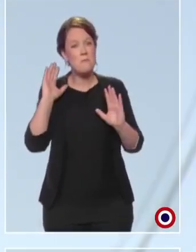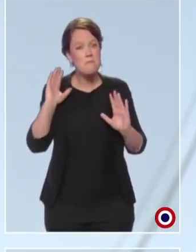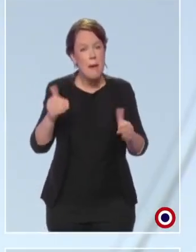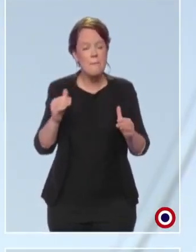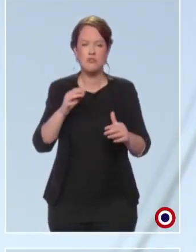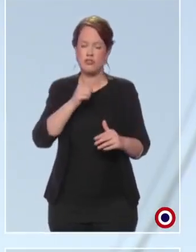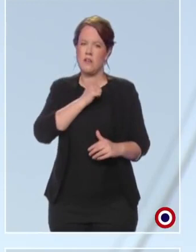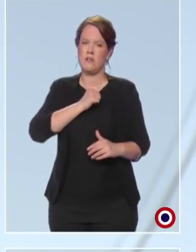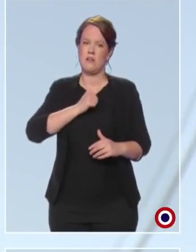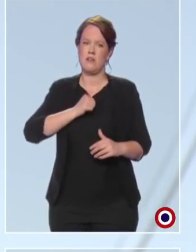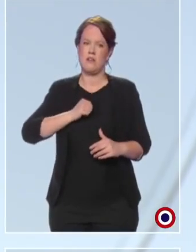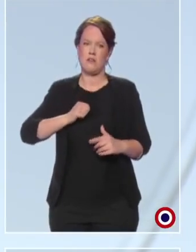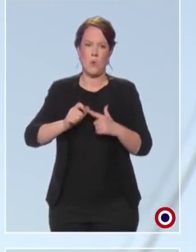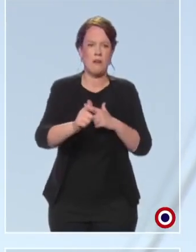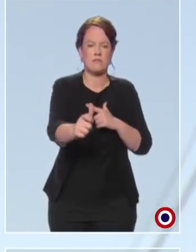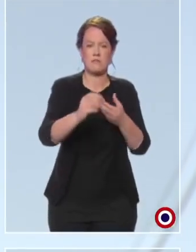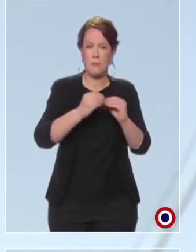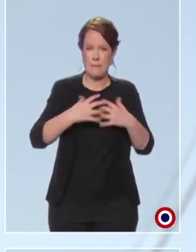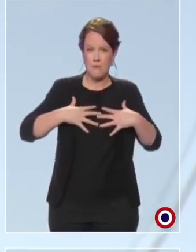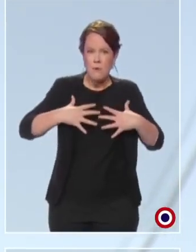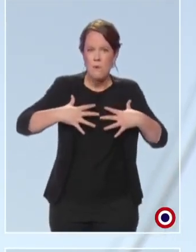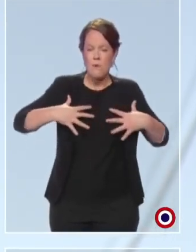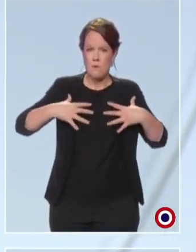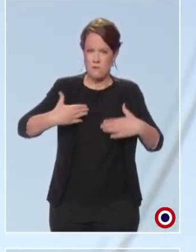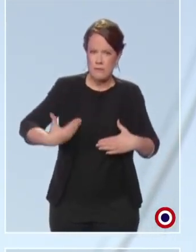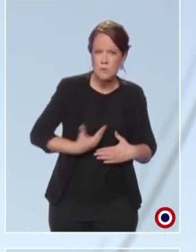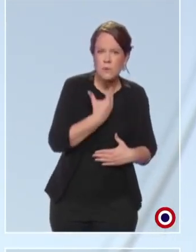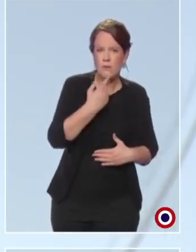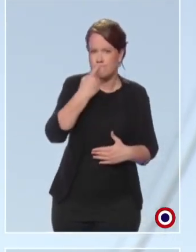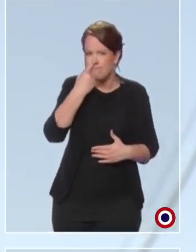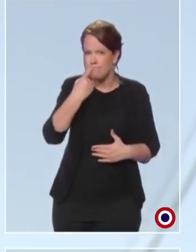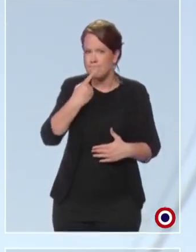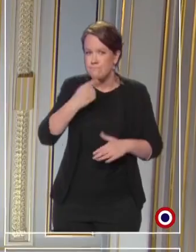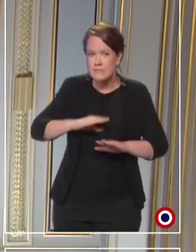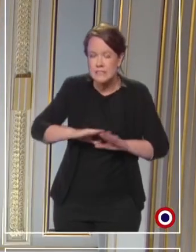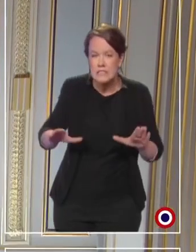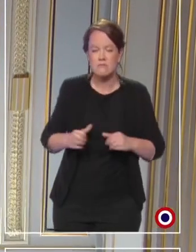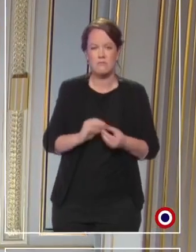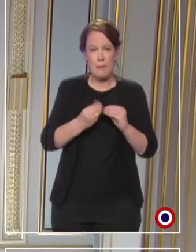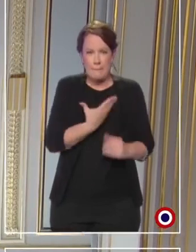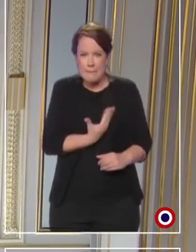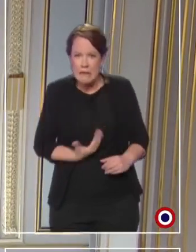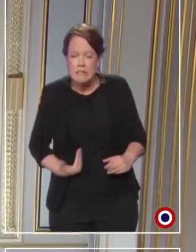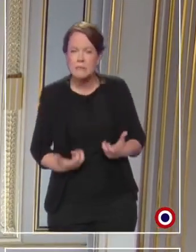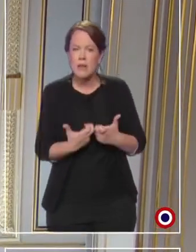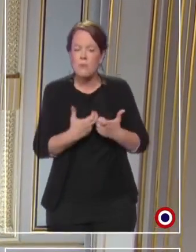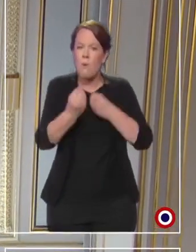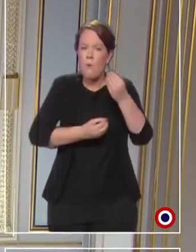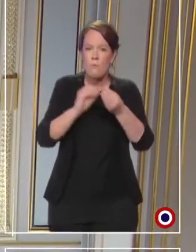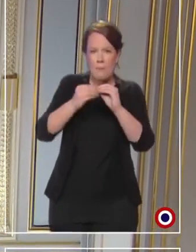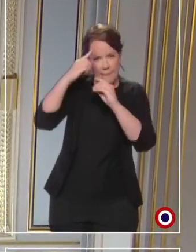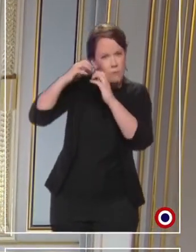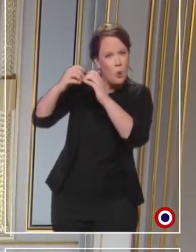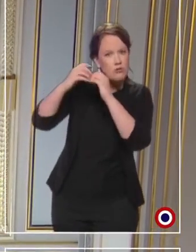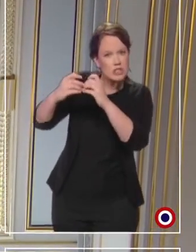des lésions des poumons parfois des conséquences cardiaques gastrique d'autres cérébrale que nous ne comprenons pas